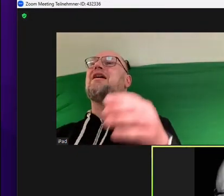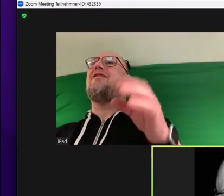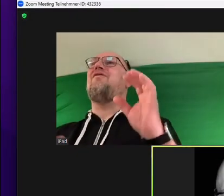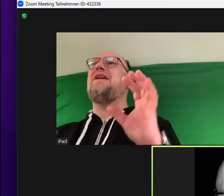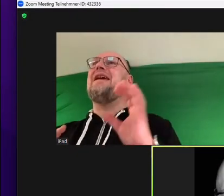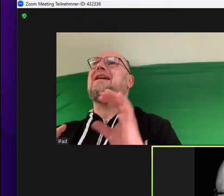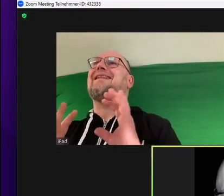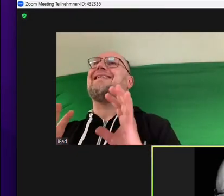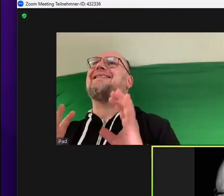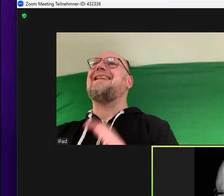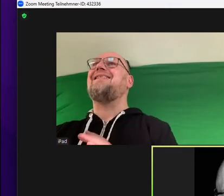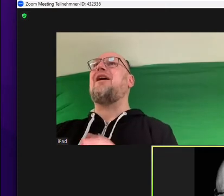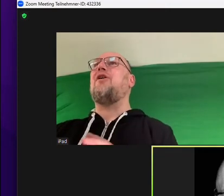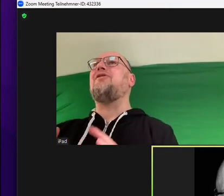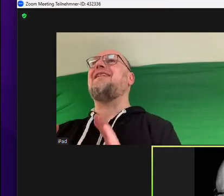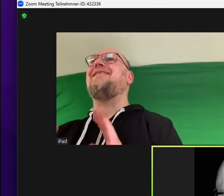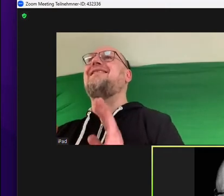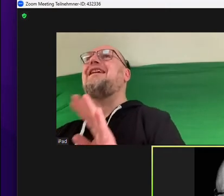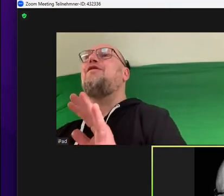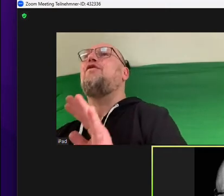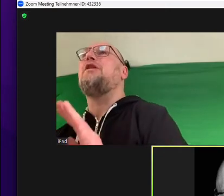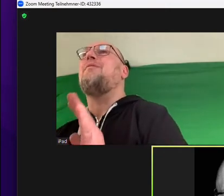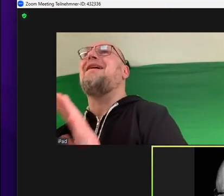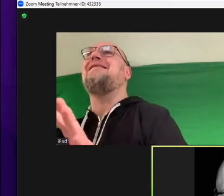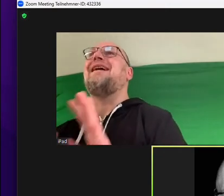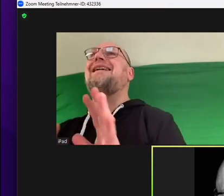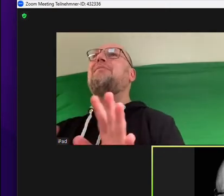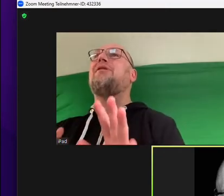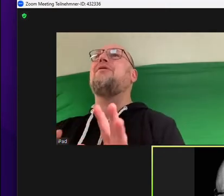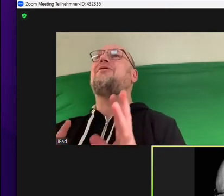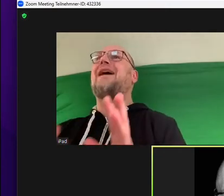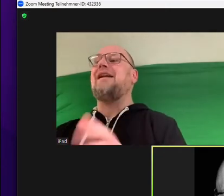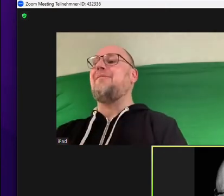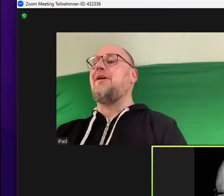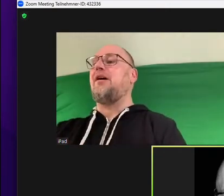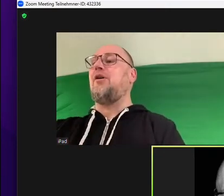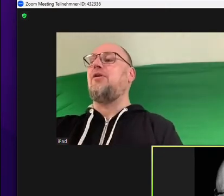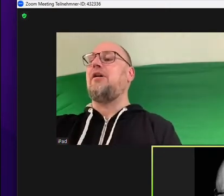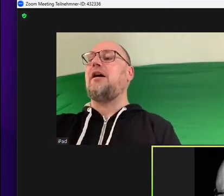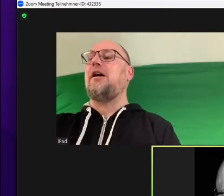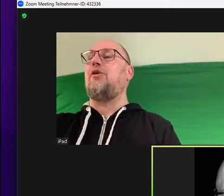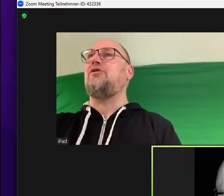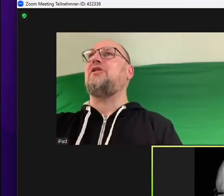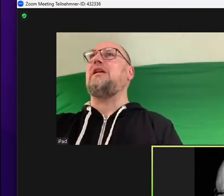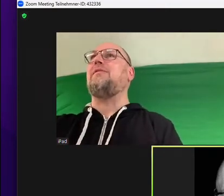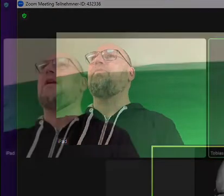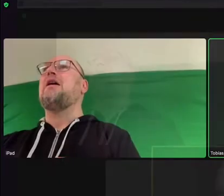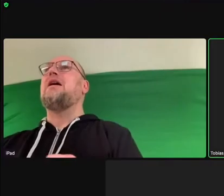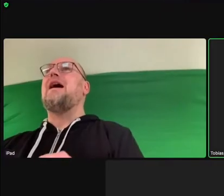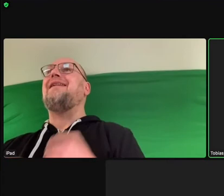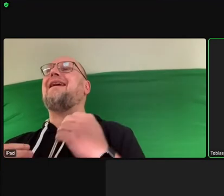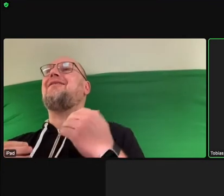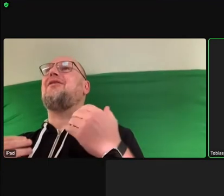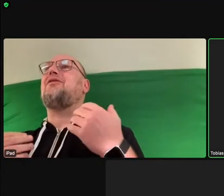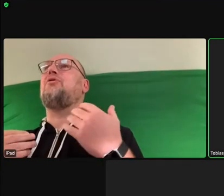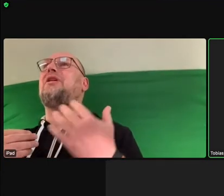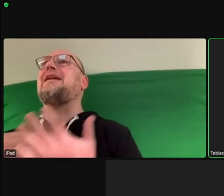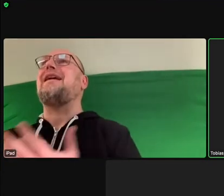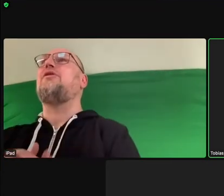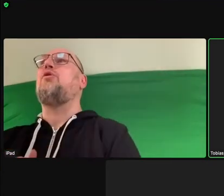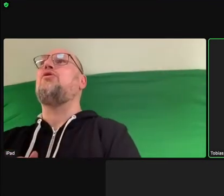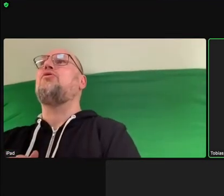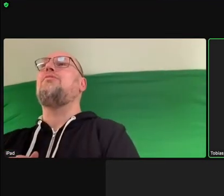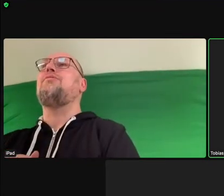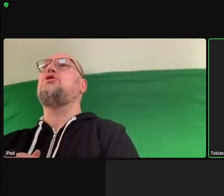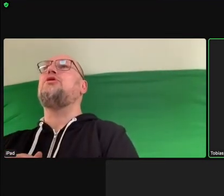können, wie das Ganze aus der Sicht für die normalen TeilnehmerInnen auch aussieht. Gut. Als erstes muss